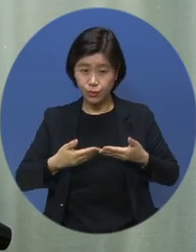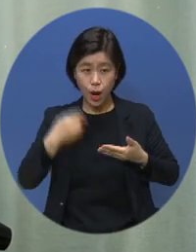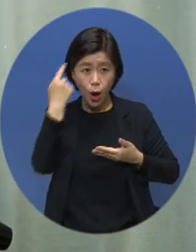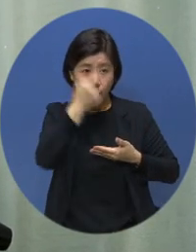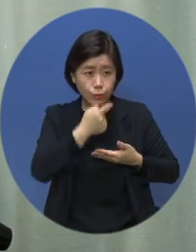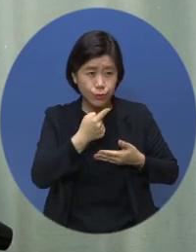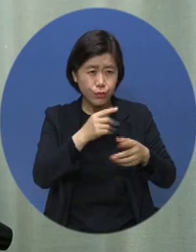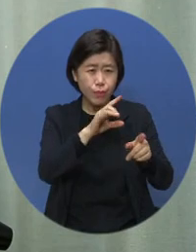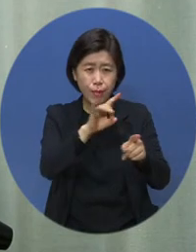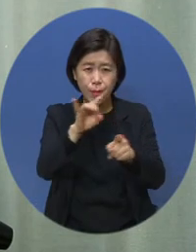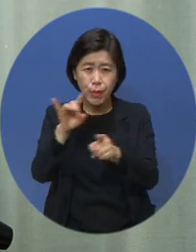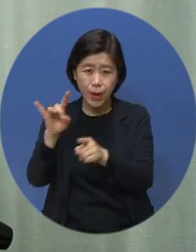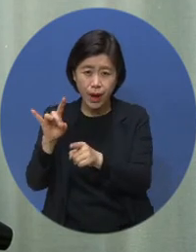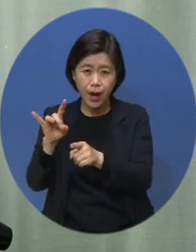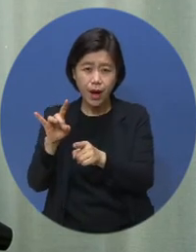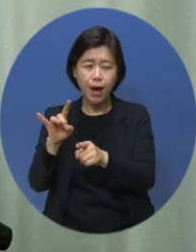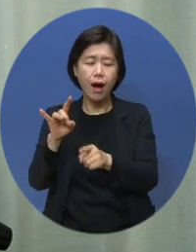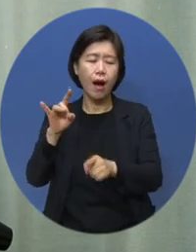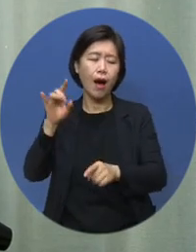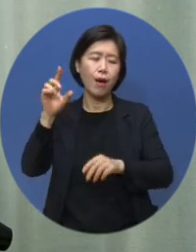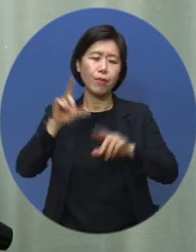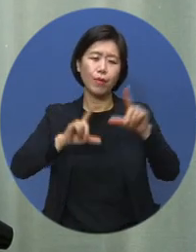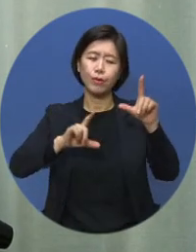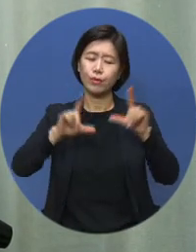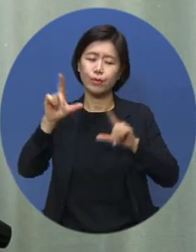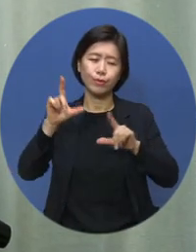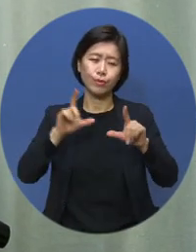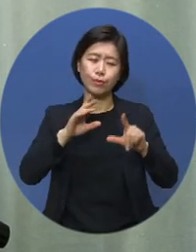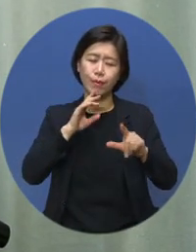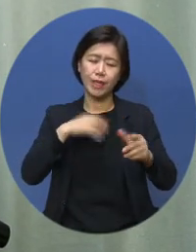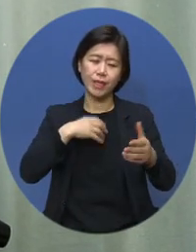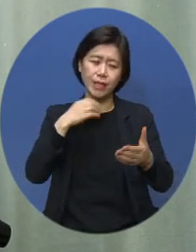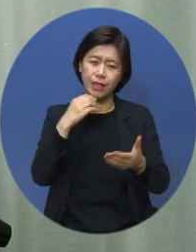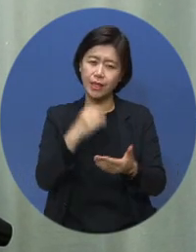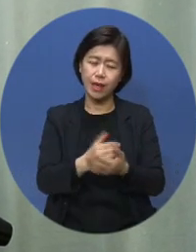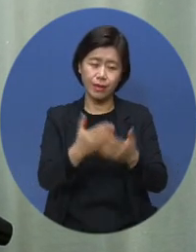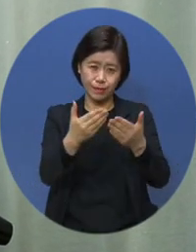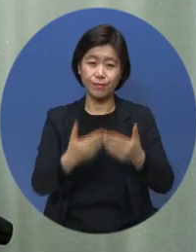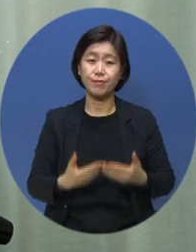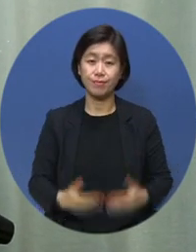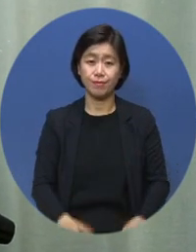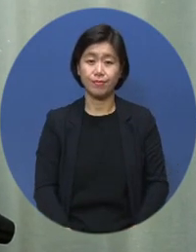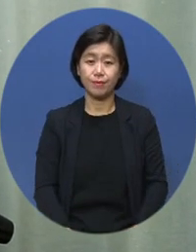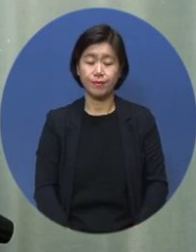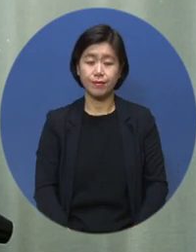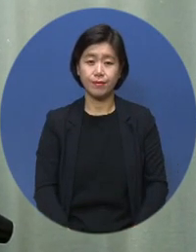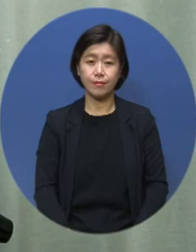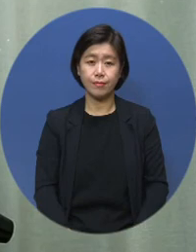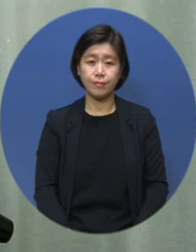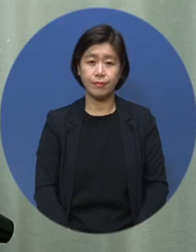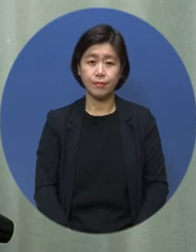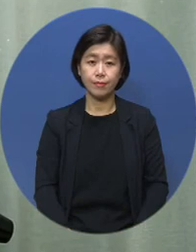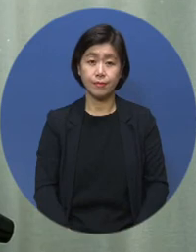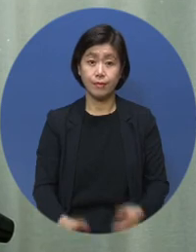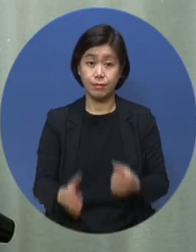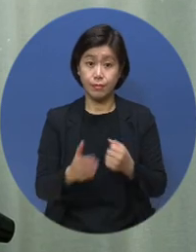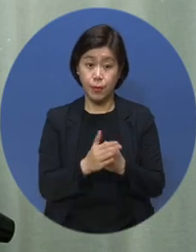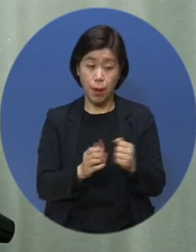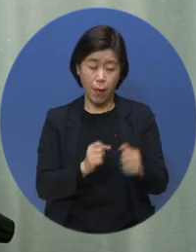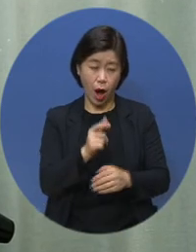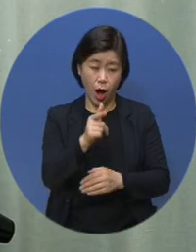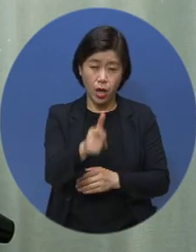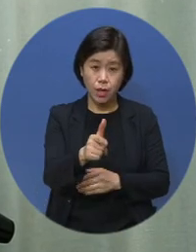하나하나 그 모습이 저한테는 엄청난 힘이 되요 그래서 어그 멀리 갔다